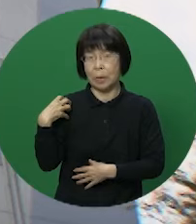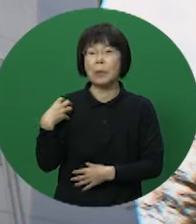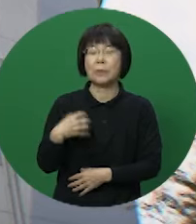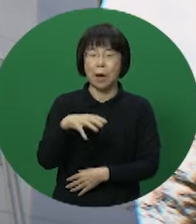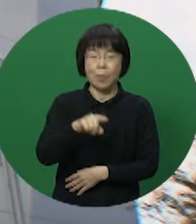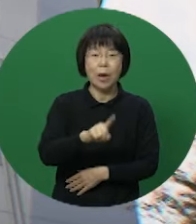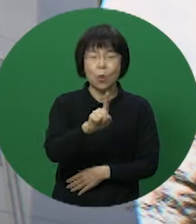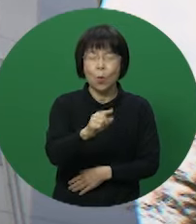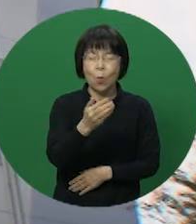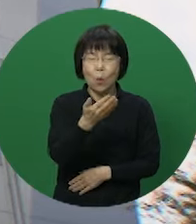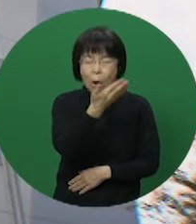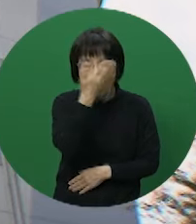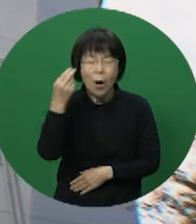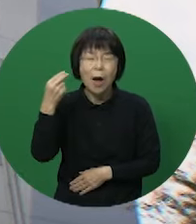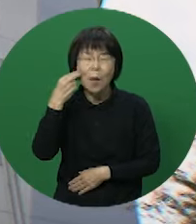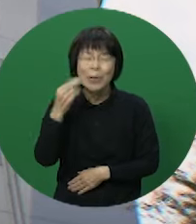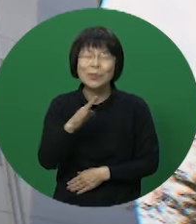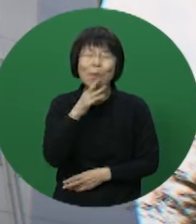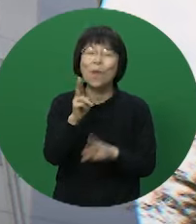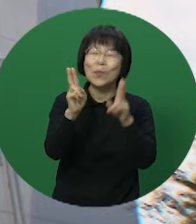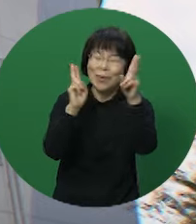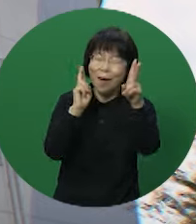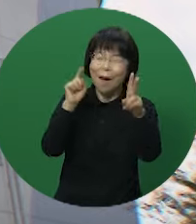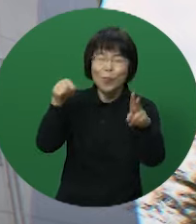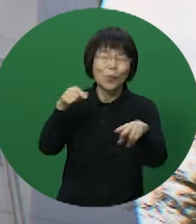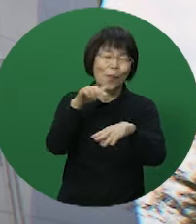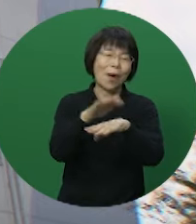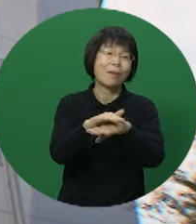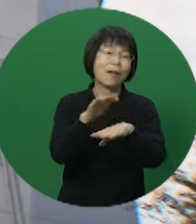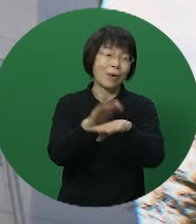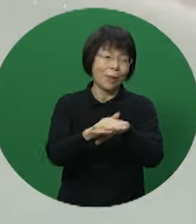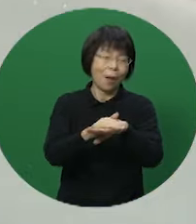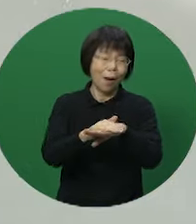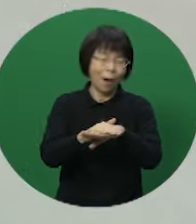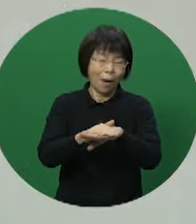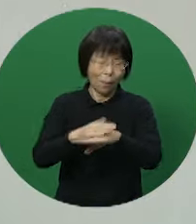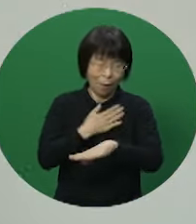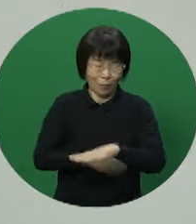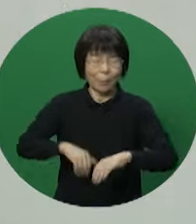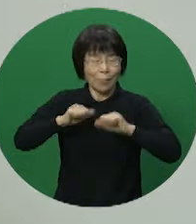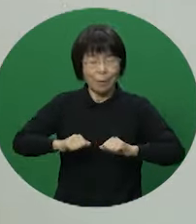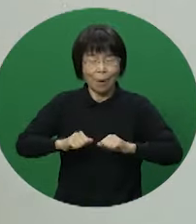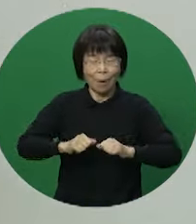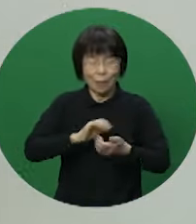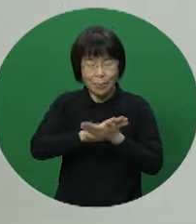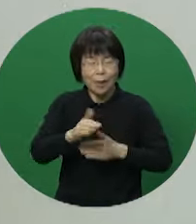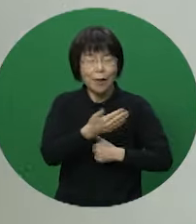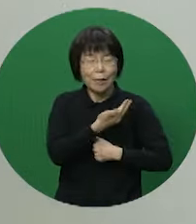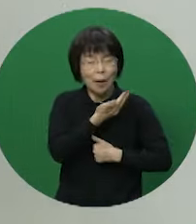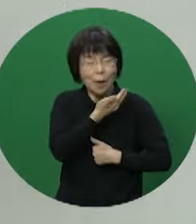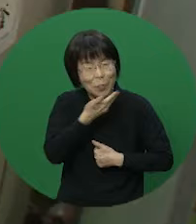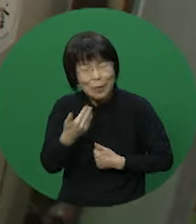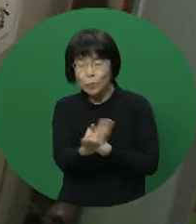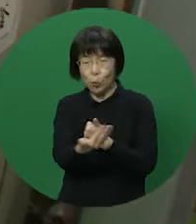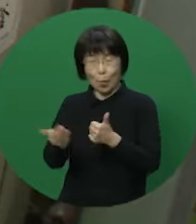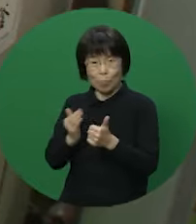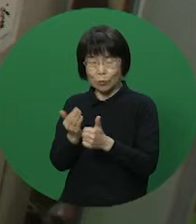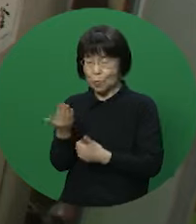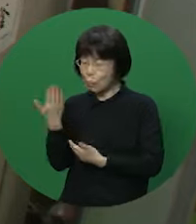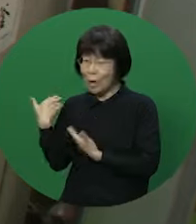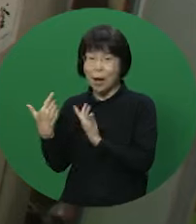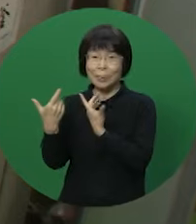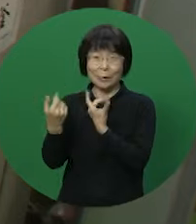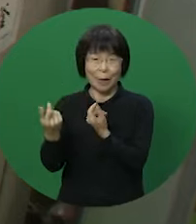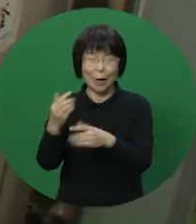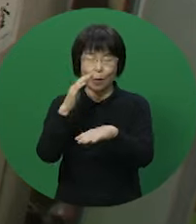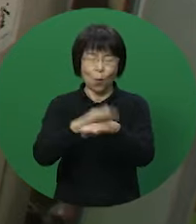よ。 若松区に本社を構えるシャボン玉石鹸の理念は、健康な体と綺麗な水を守る。無添